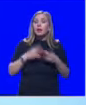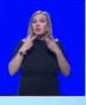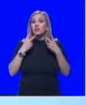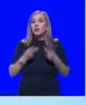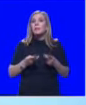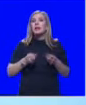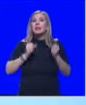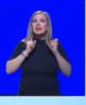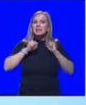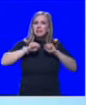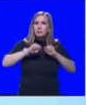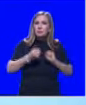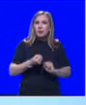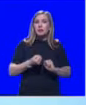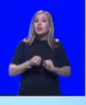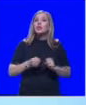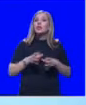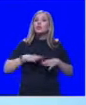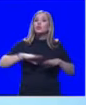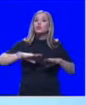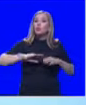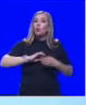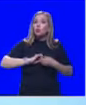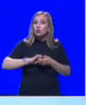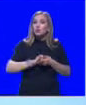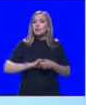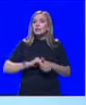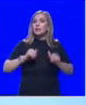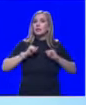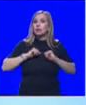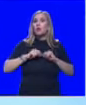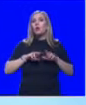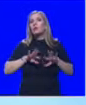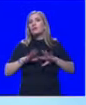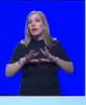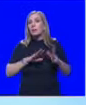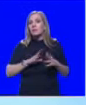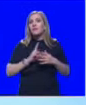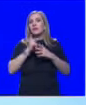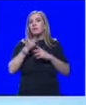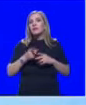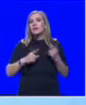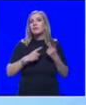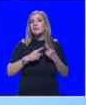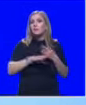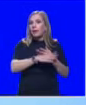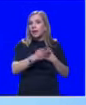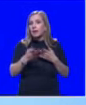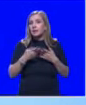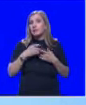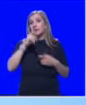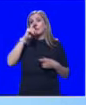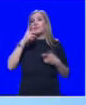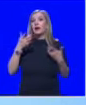сигурност, които от време на време имитират борба с руски шпиони, за да влизат в медиите и да си придават